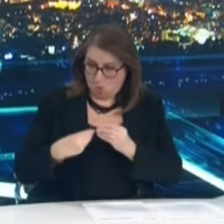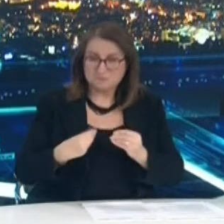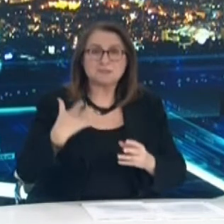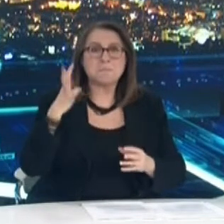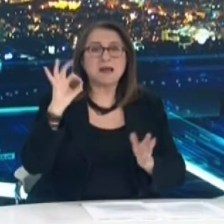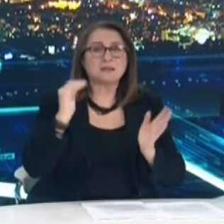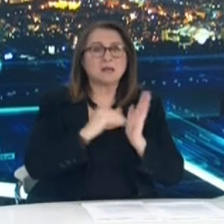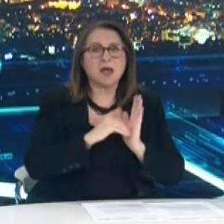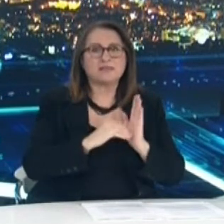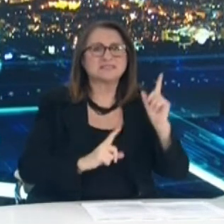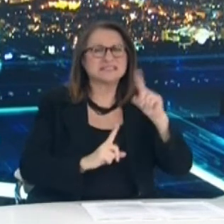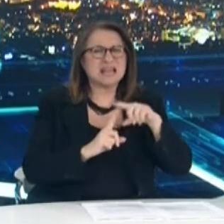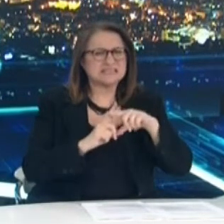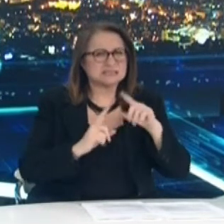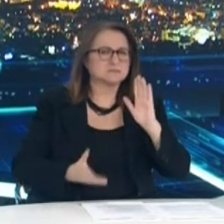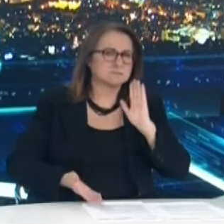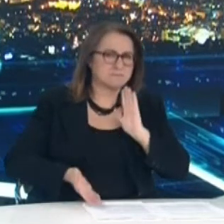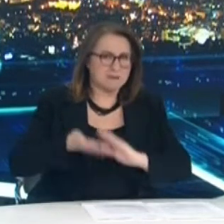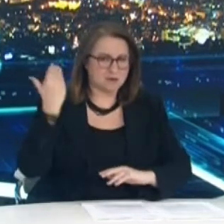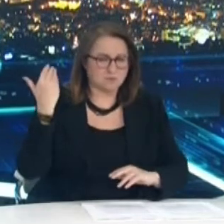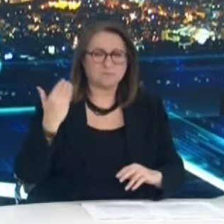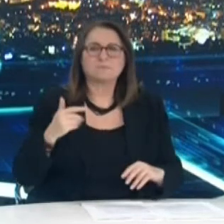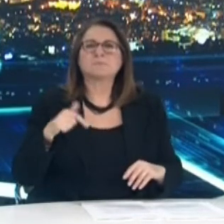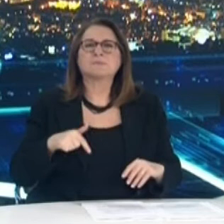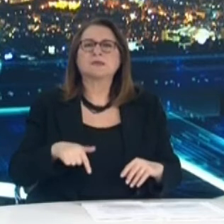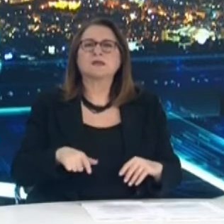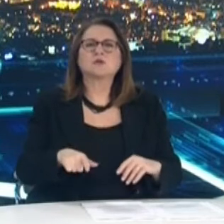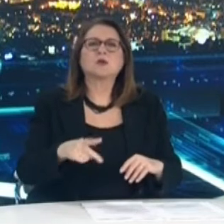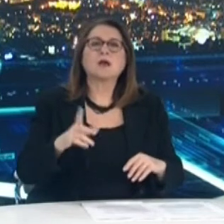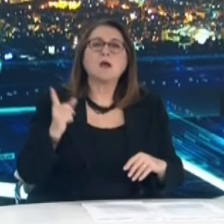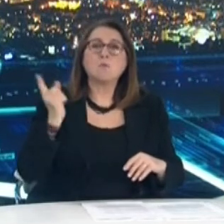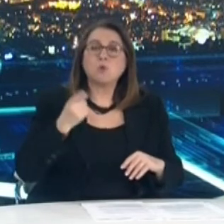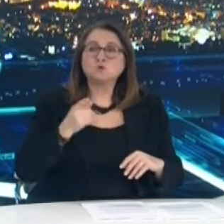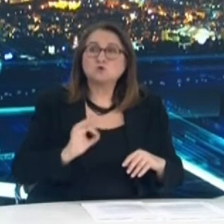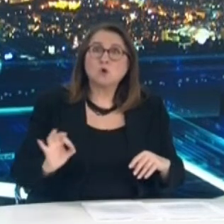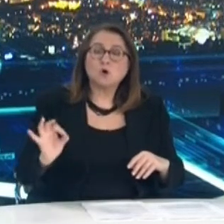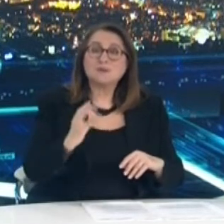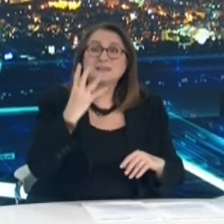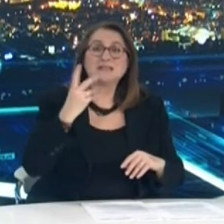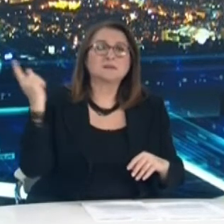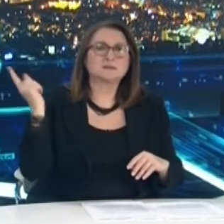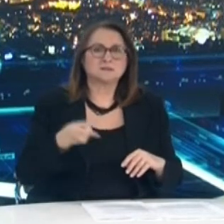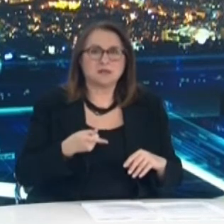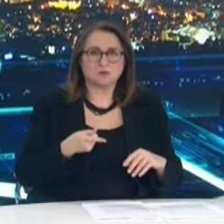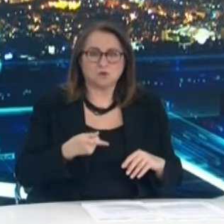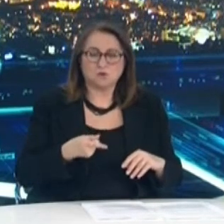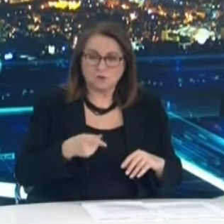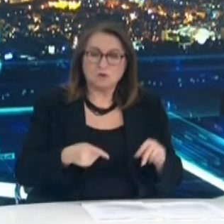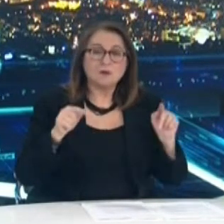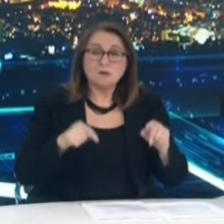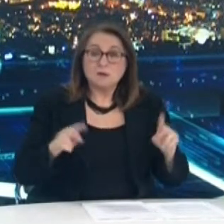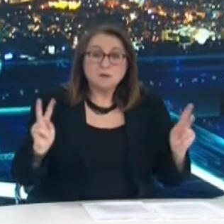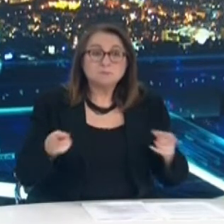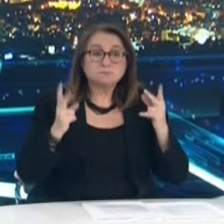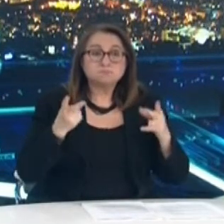δείκτης θετικότητας επίσης αυξήθηκε αγγίζοντας το 4%. Ο συνολικός αριθμός των διαγνωσμένων ενεργών κρουσμάτων